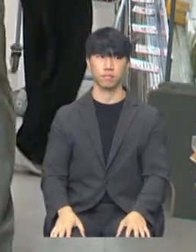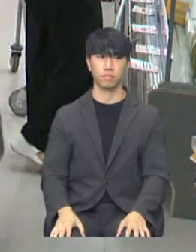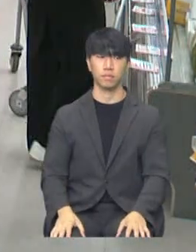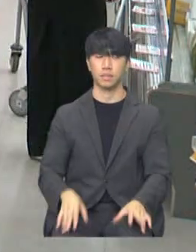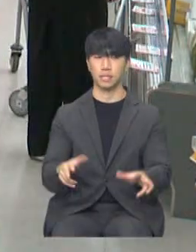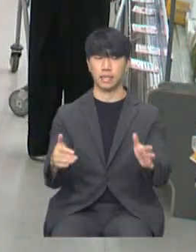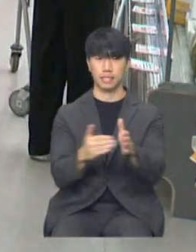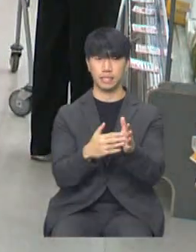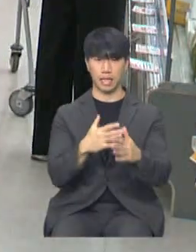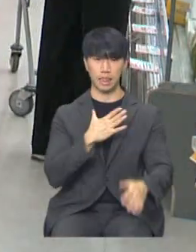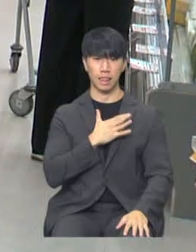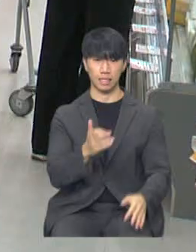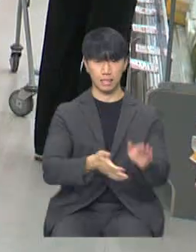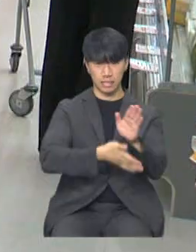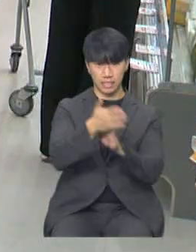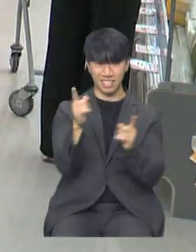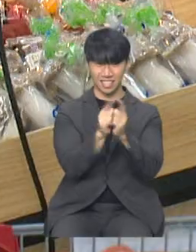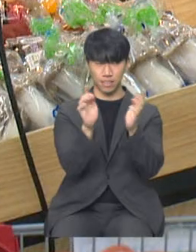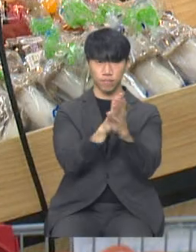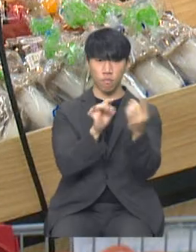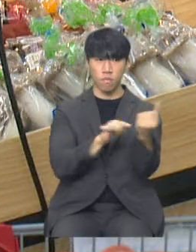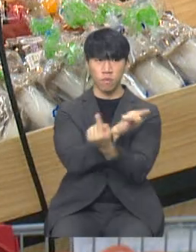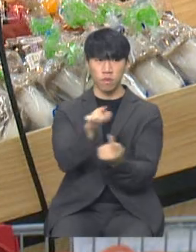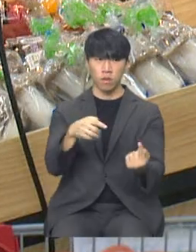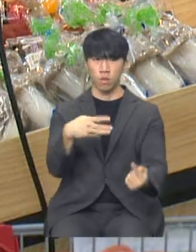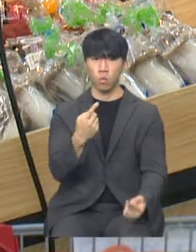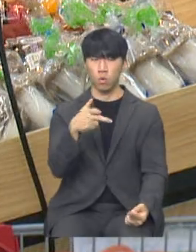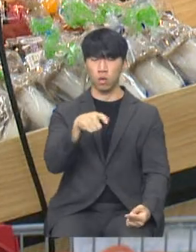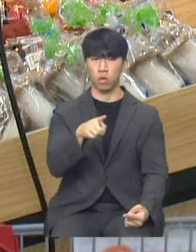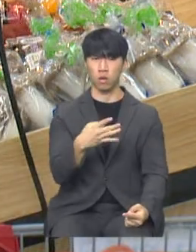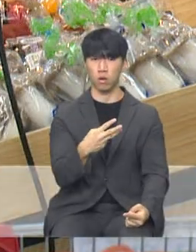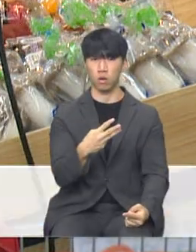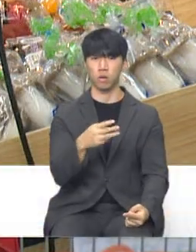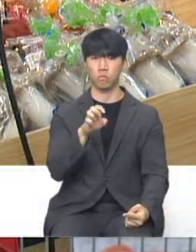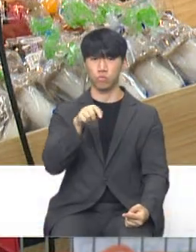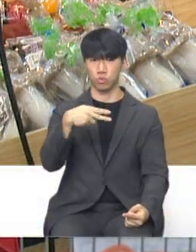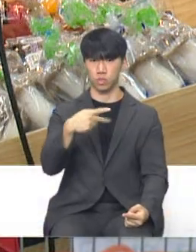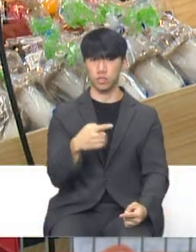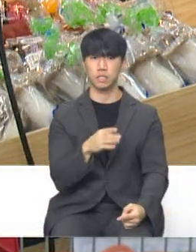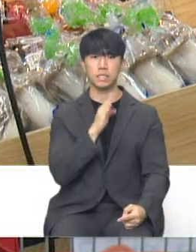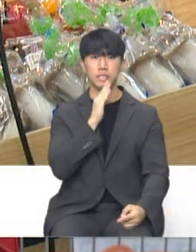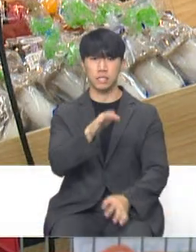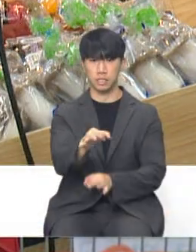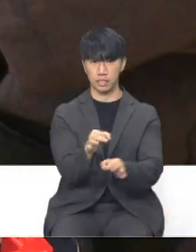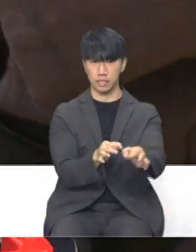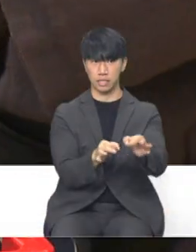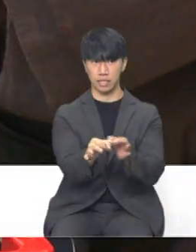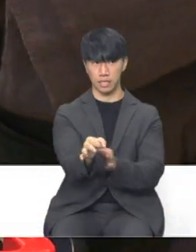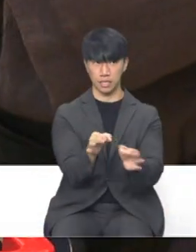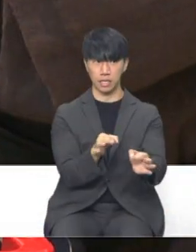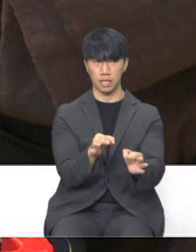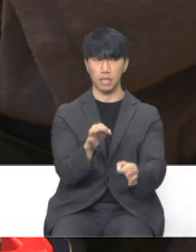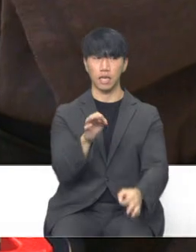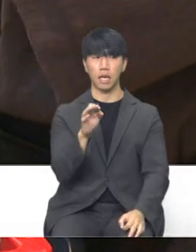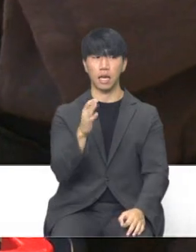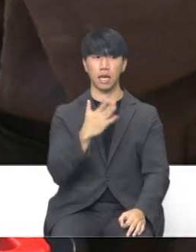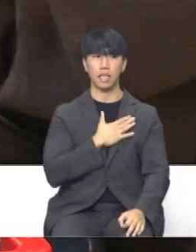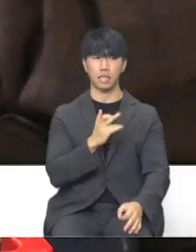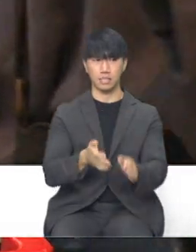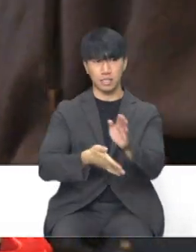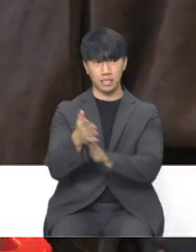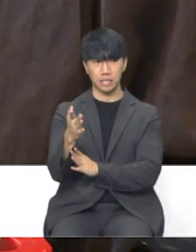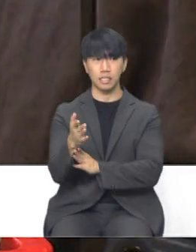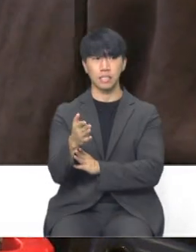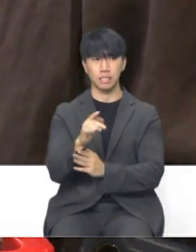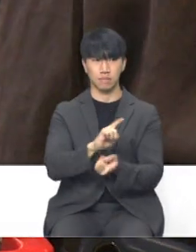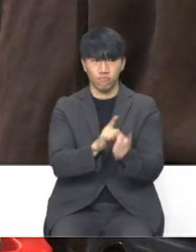그동안 안산시가 직접 운영했던 안산시 로컬푸드 직매장. 안산 농협이 위탁 운영하게 되면서